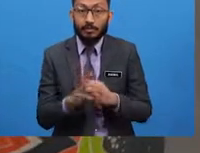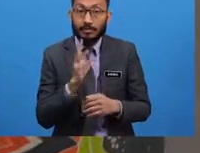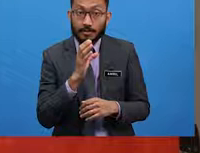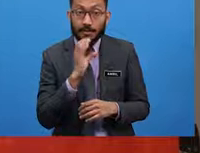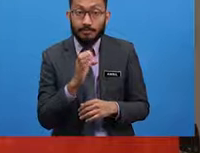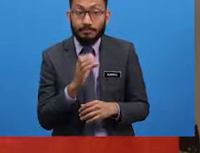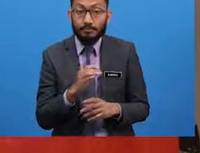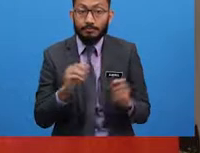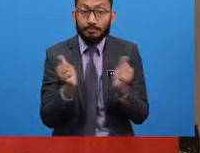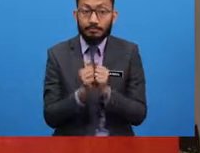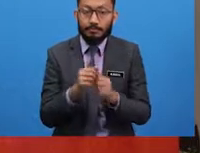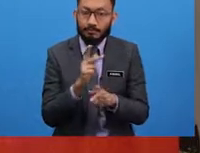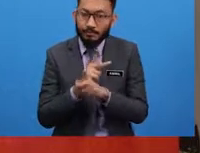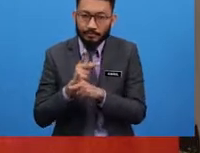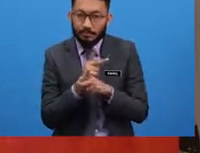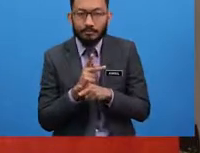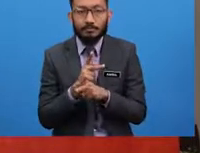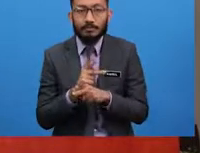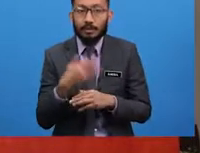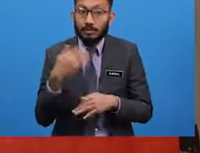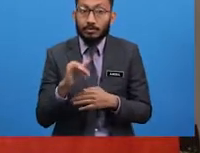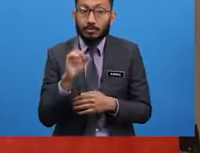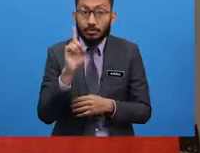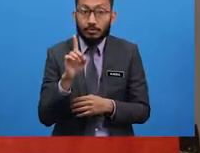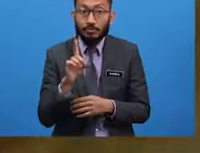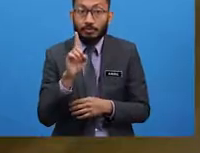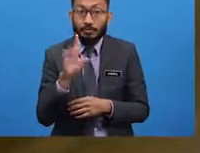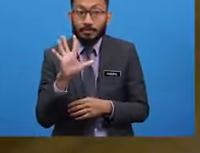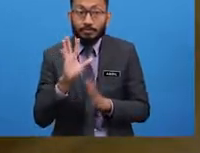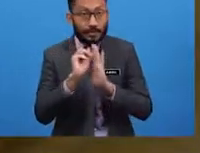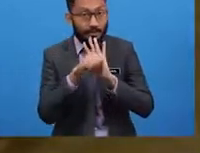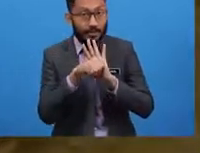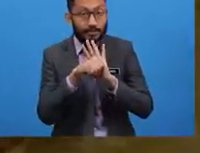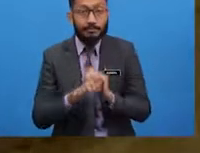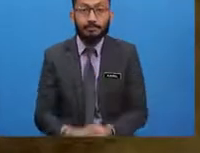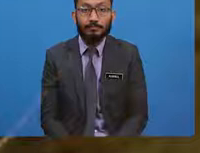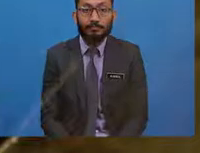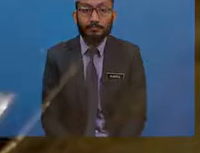berhati-hati. Biarkan ia selama 5 minit.